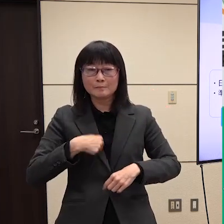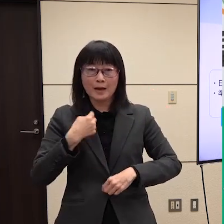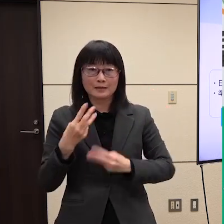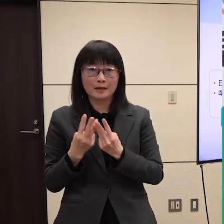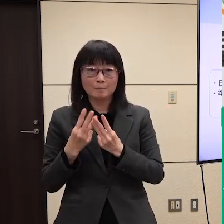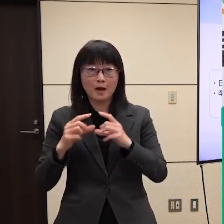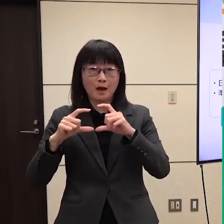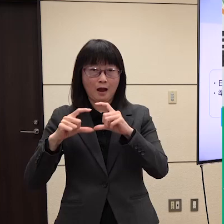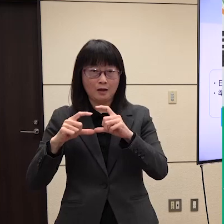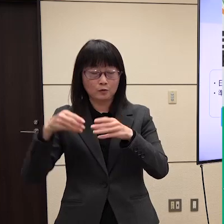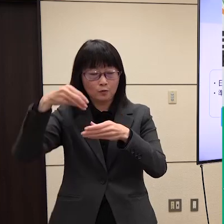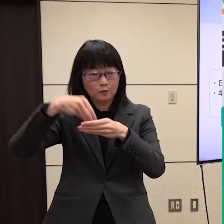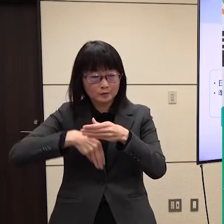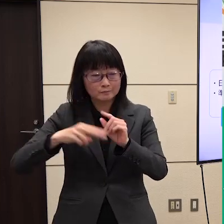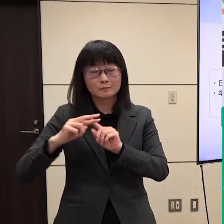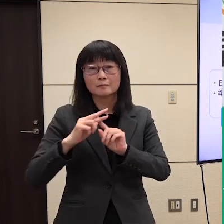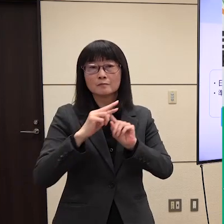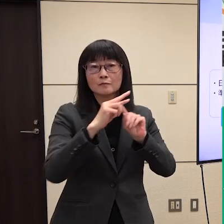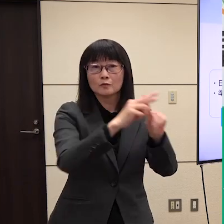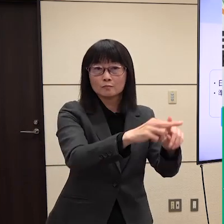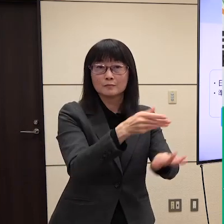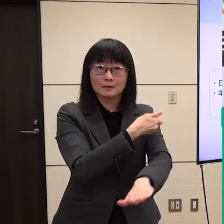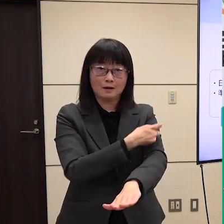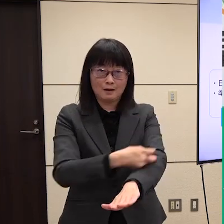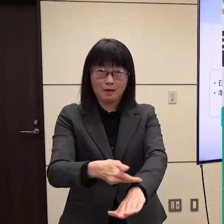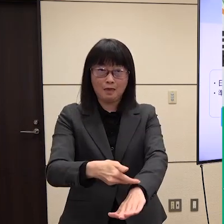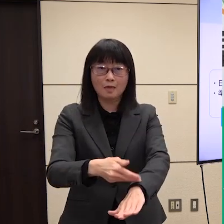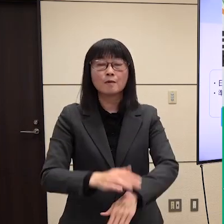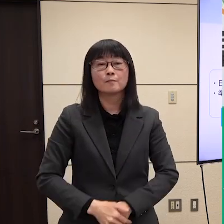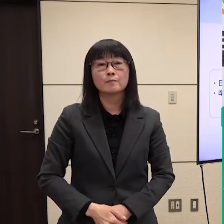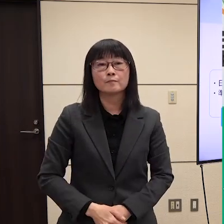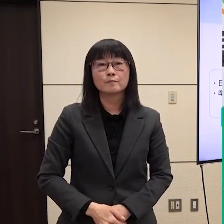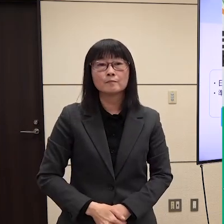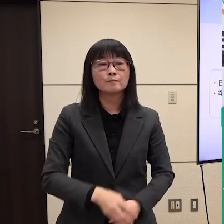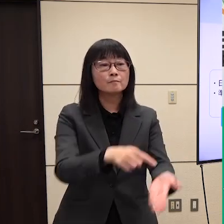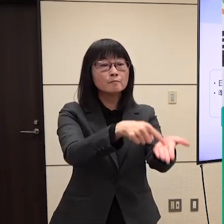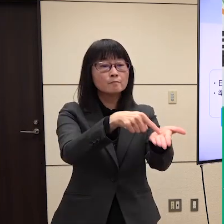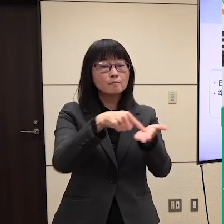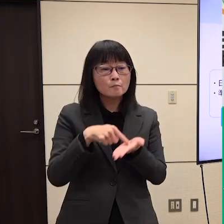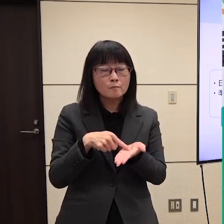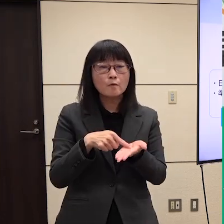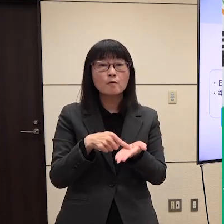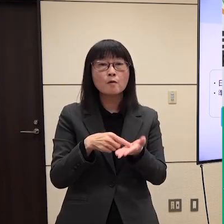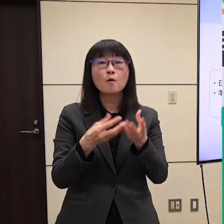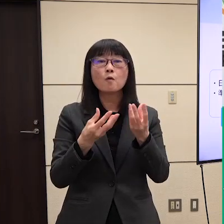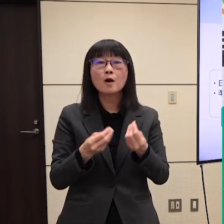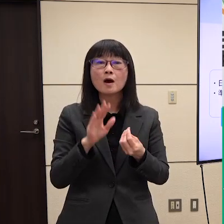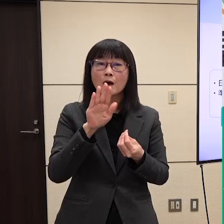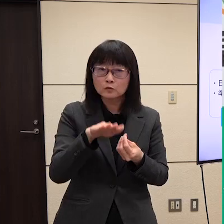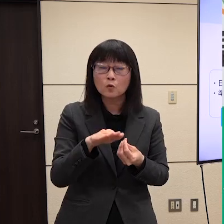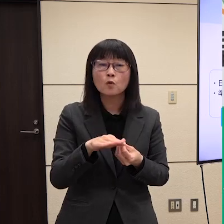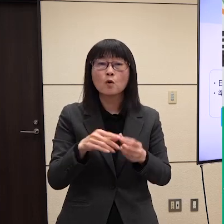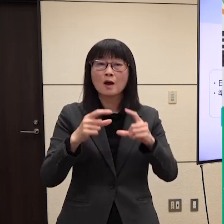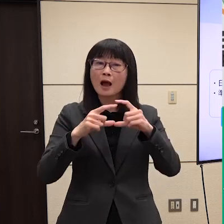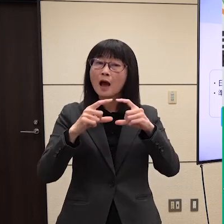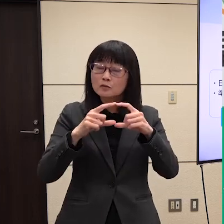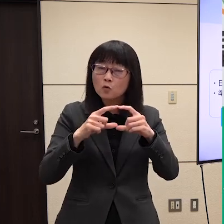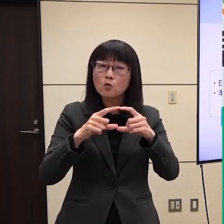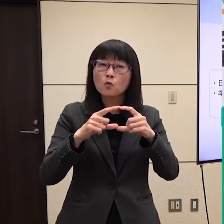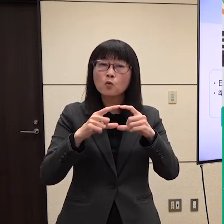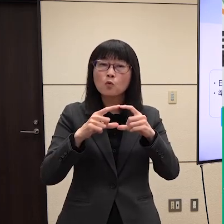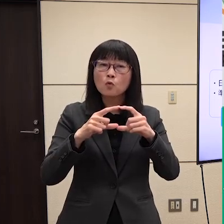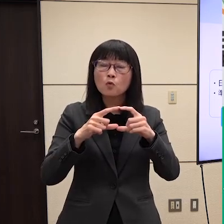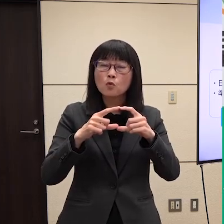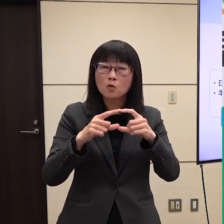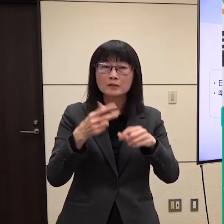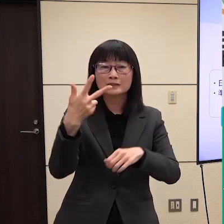ですので、その点では申し込んだ後にカードを受け取らないということもありませんし、いちい